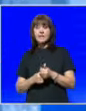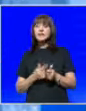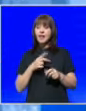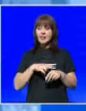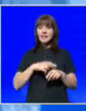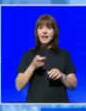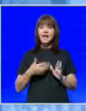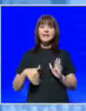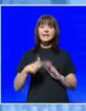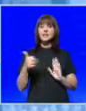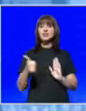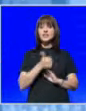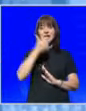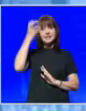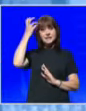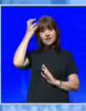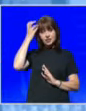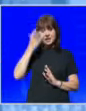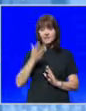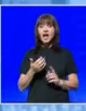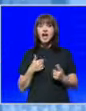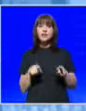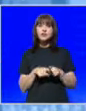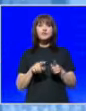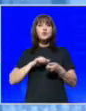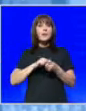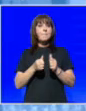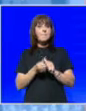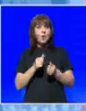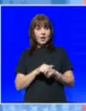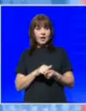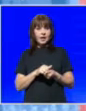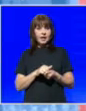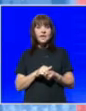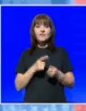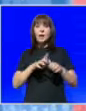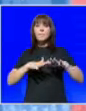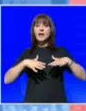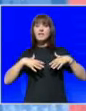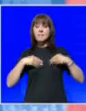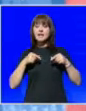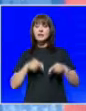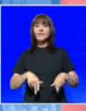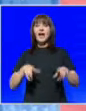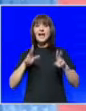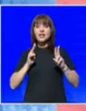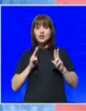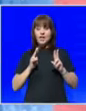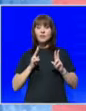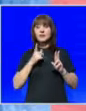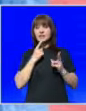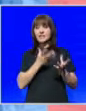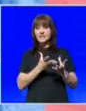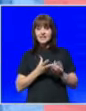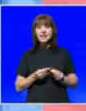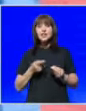това. Решение на Европейския парламент, за което аз също много се борих в рамките на парламента, това решение беше взето. Ядрената енергия е призната за зелена